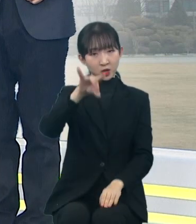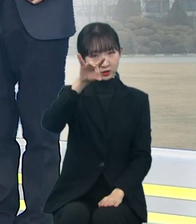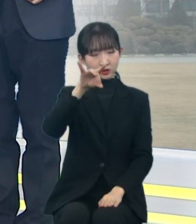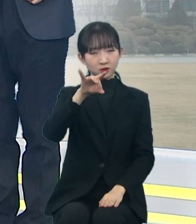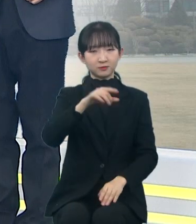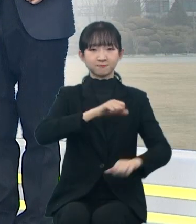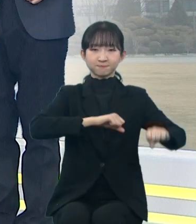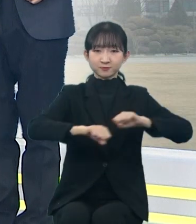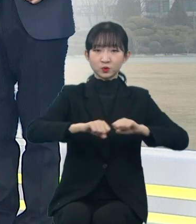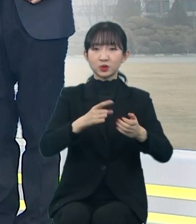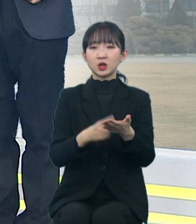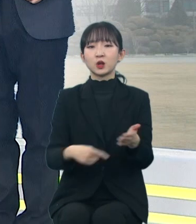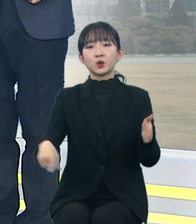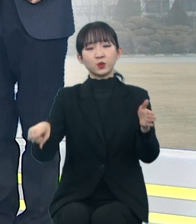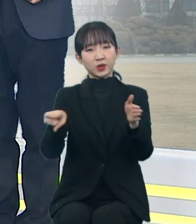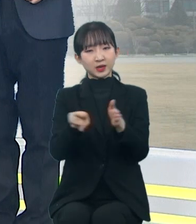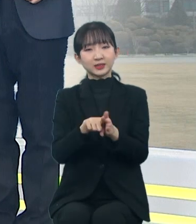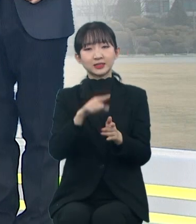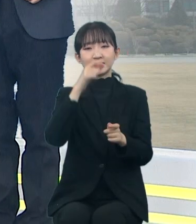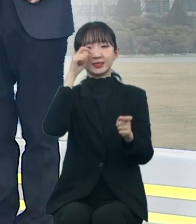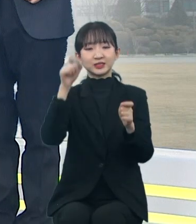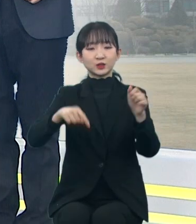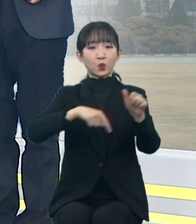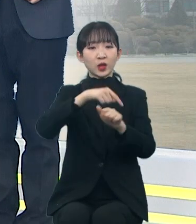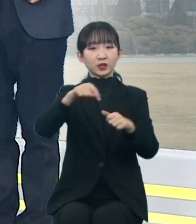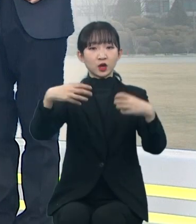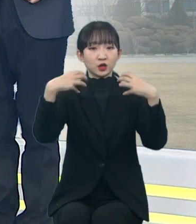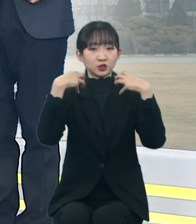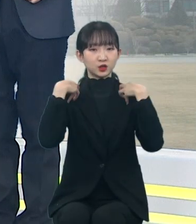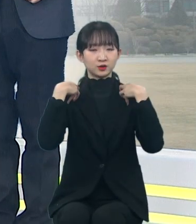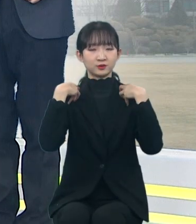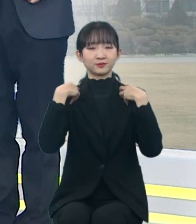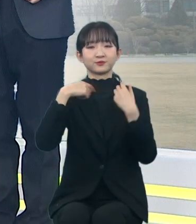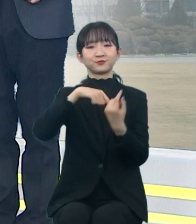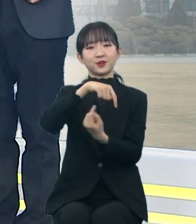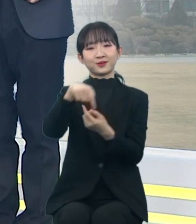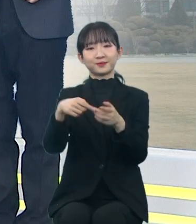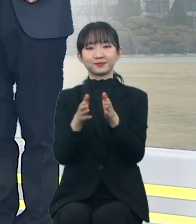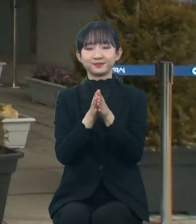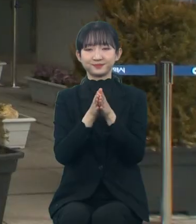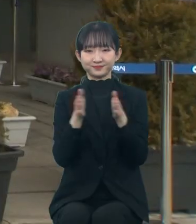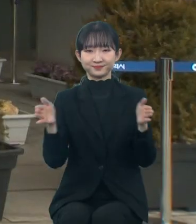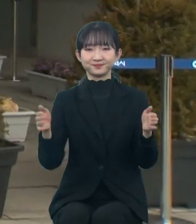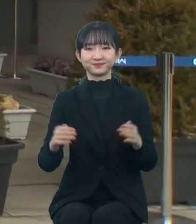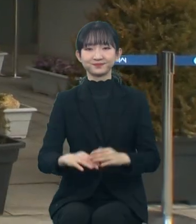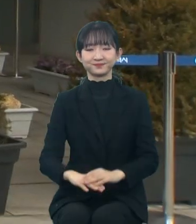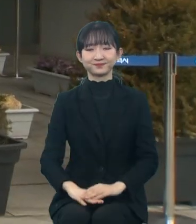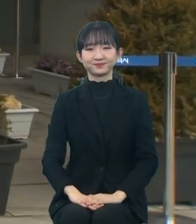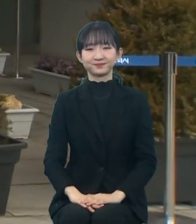친환경 자원순환청사를 본격적으로 운영합니다. 이정윤 기자가 보도합니다.